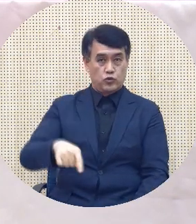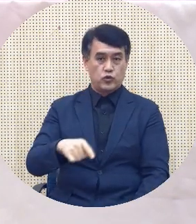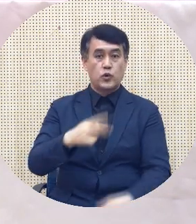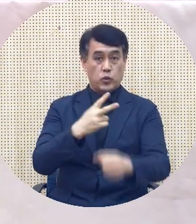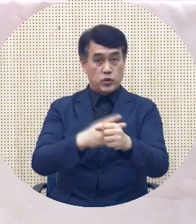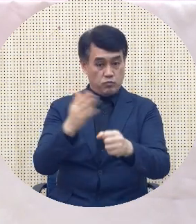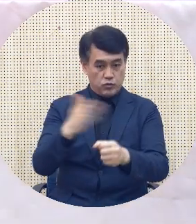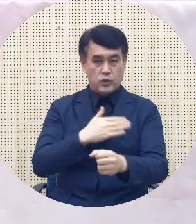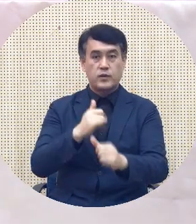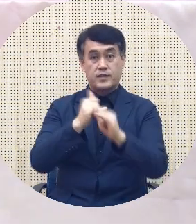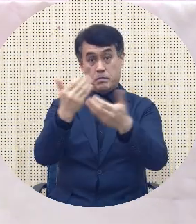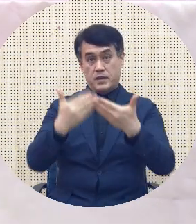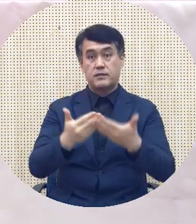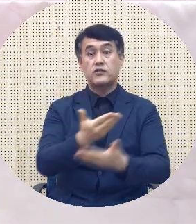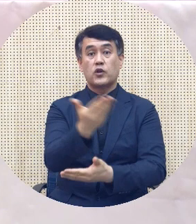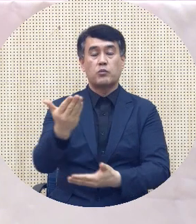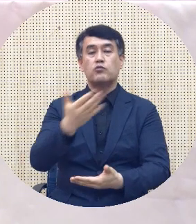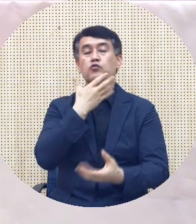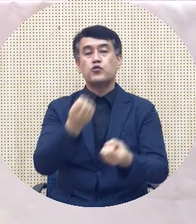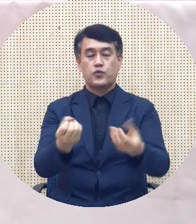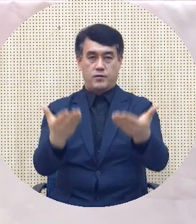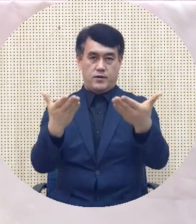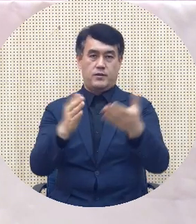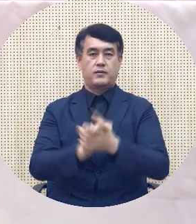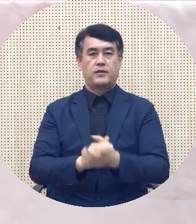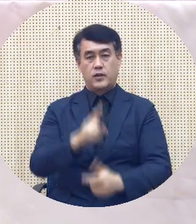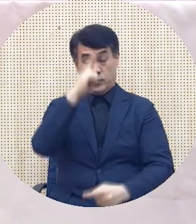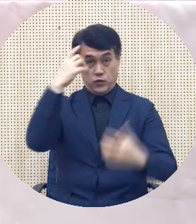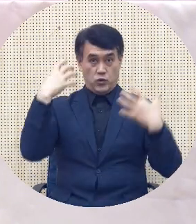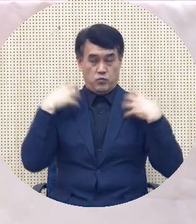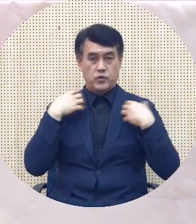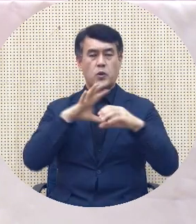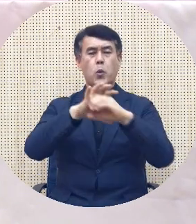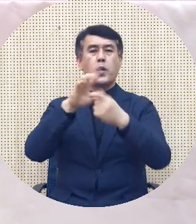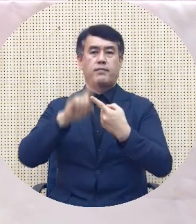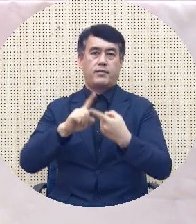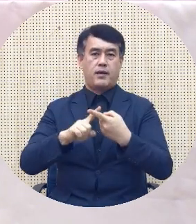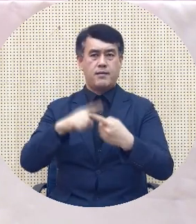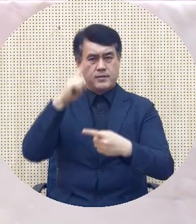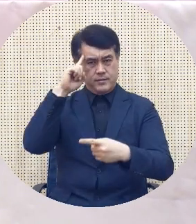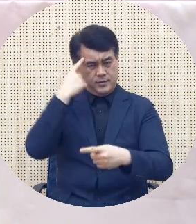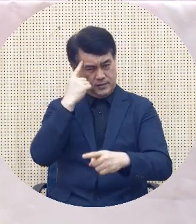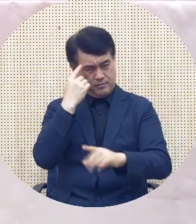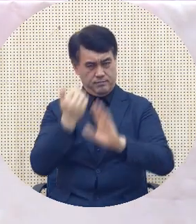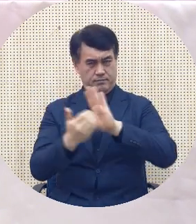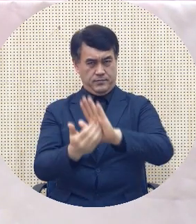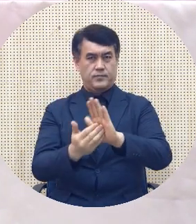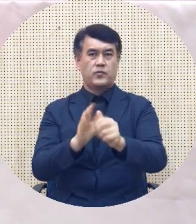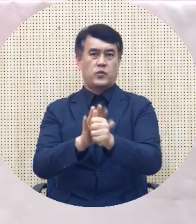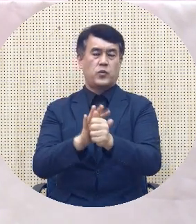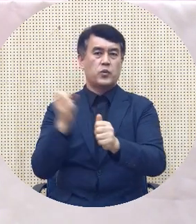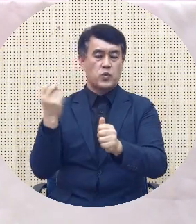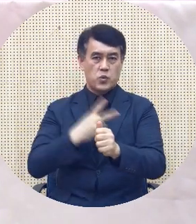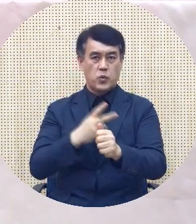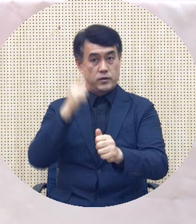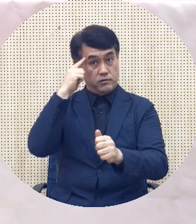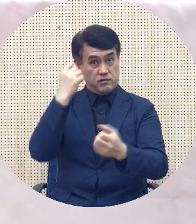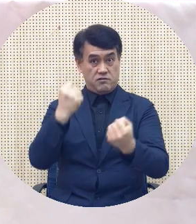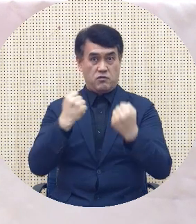수상자 여러분께도 축하의 말씀을 드립니다. 그간 정부는 코로나19에 대한 심리 방역에 힘쓰는 한편 정신건강